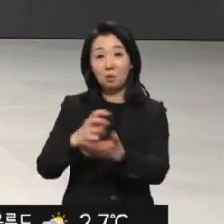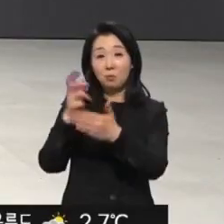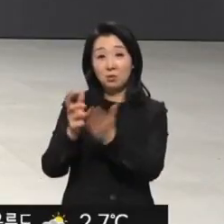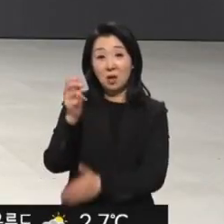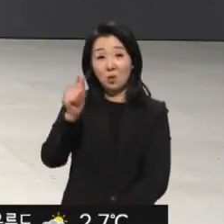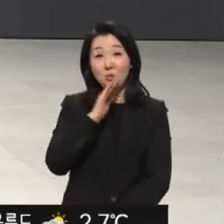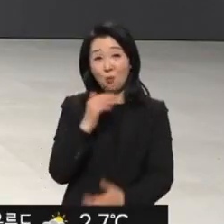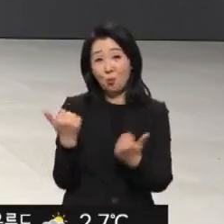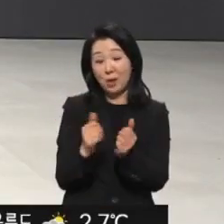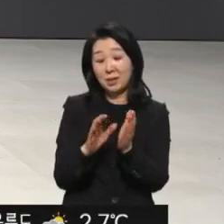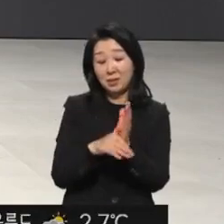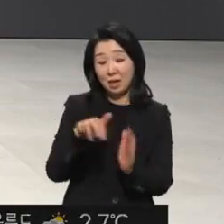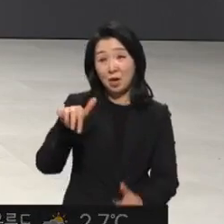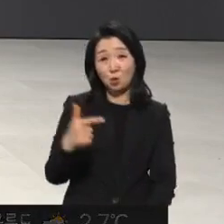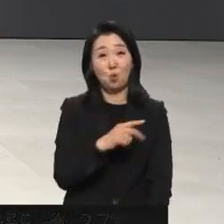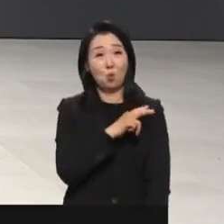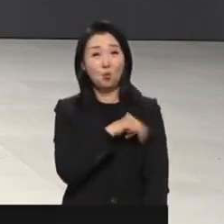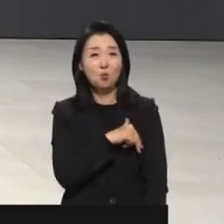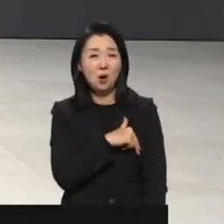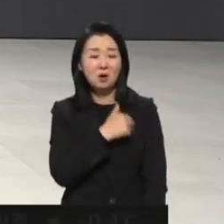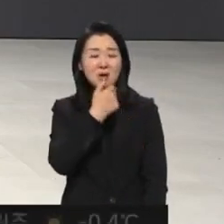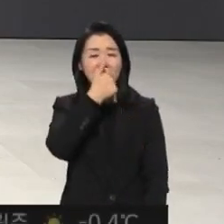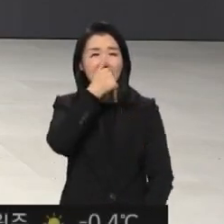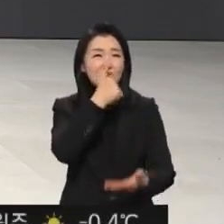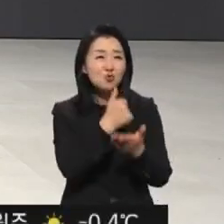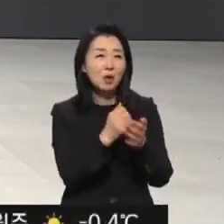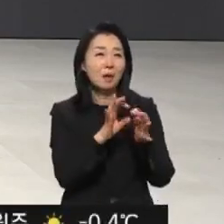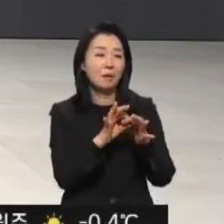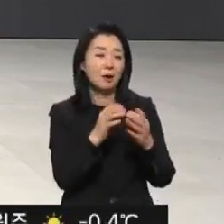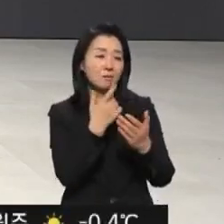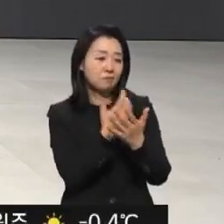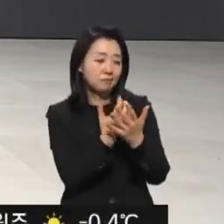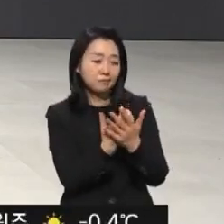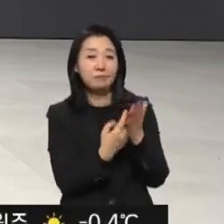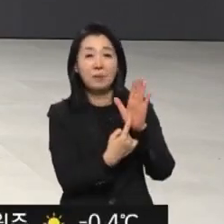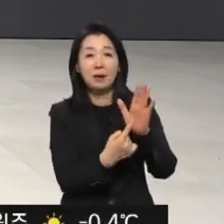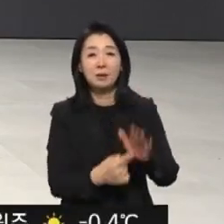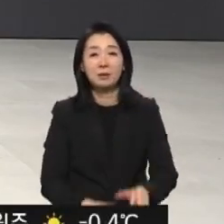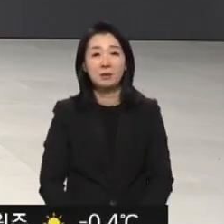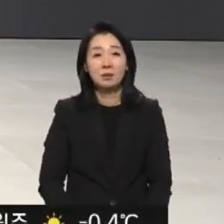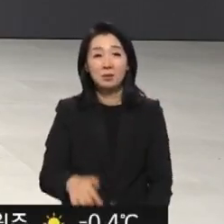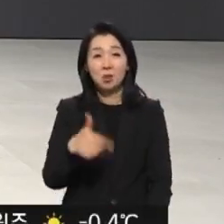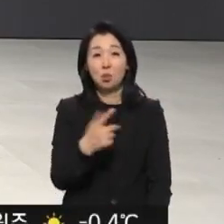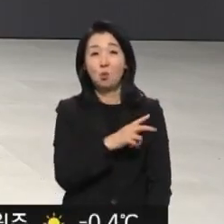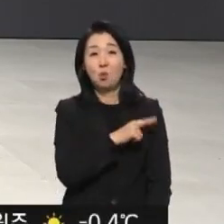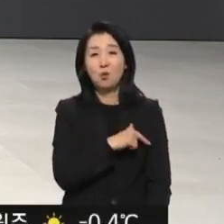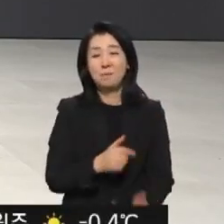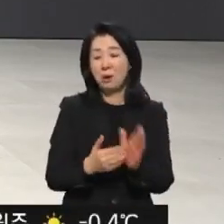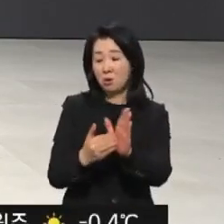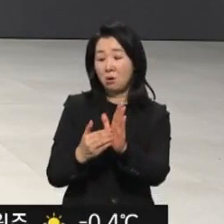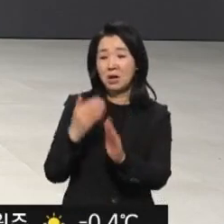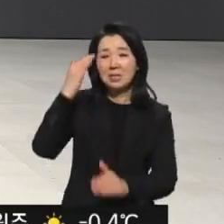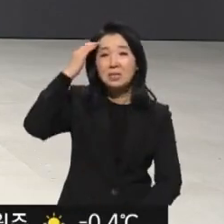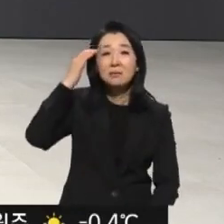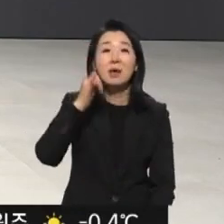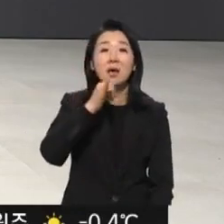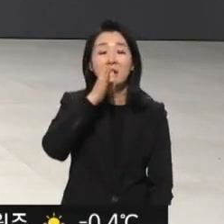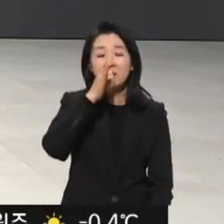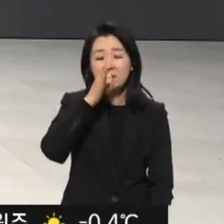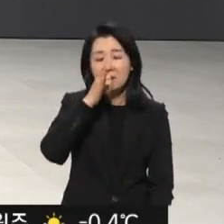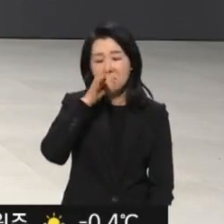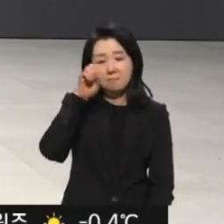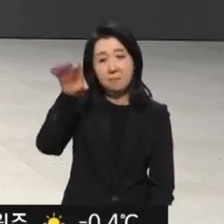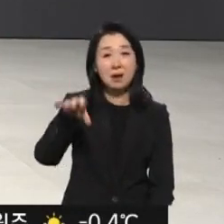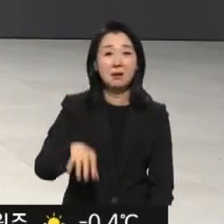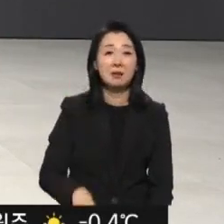오늘 본회의에서 노웅래 의원의 혐의와 관련된 구체적인 증거까지 언급을 했는데요. 노 의원은 방어권이 침해당하고 있다고